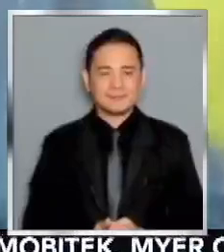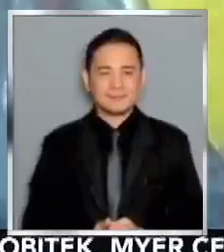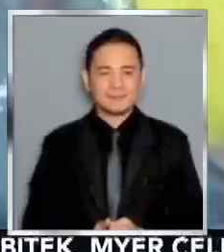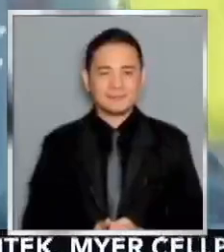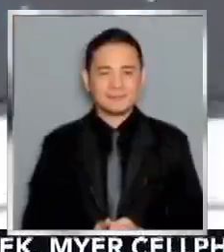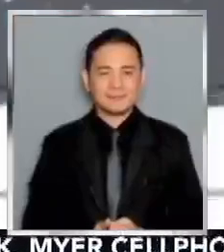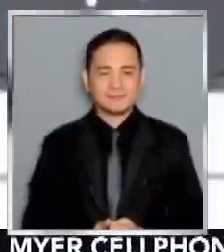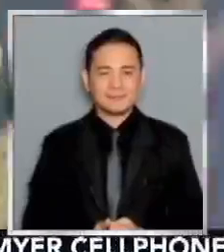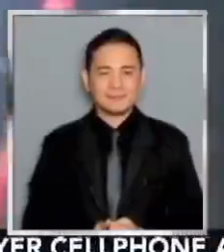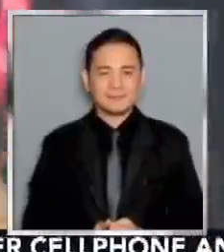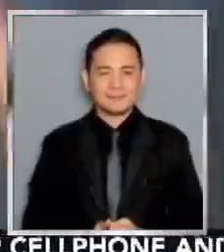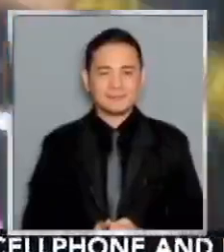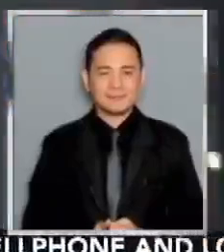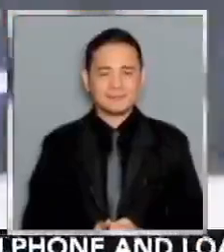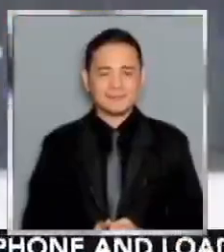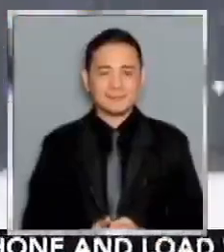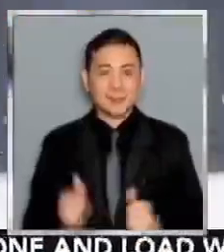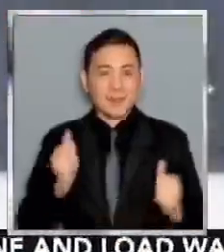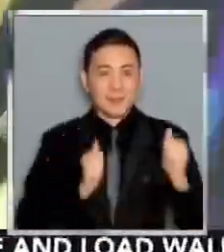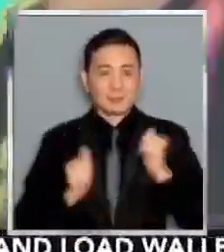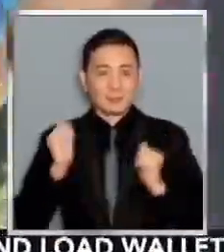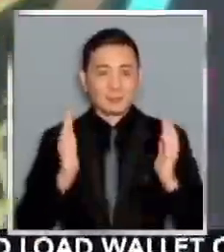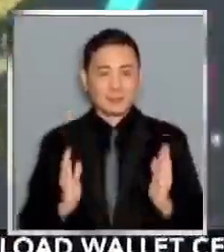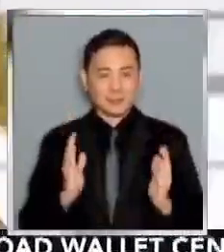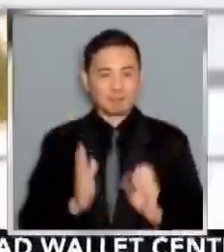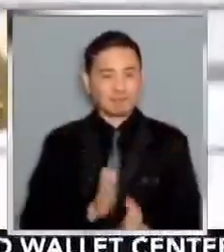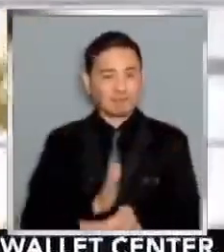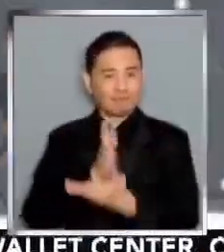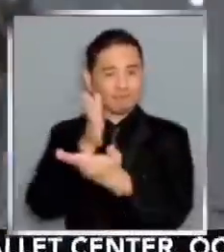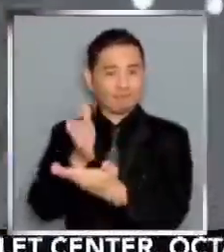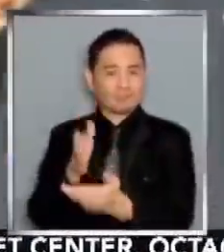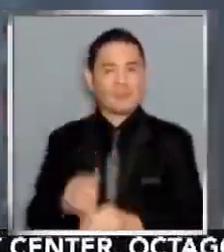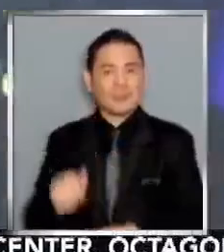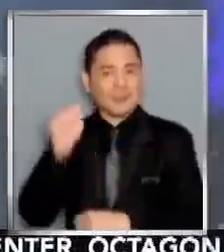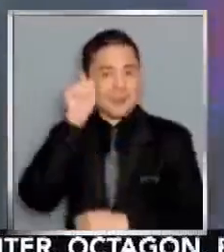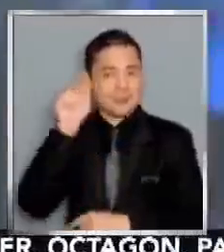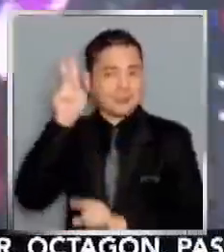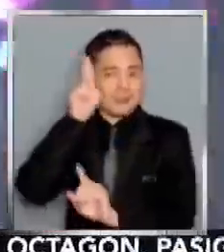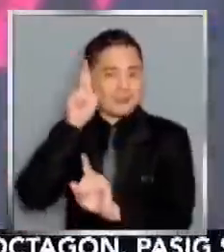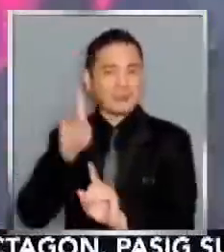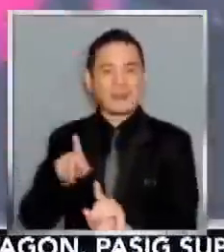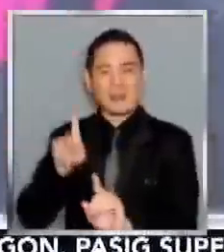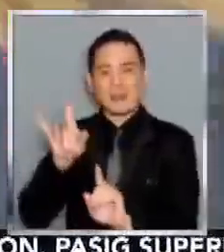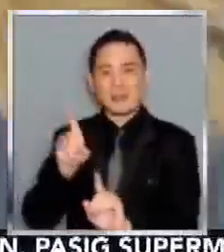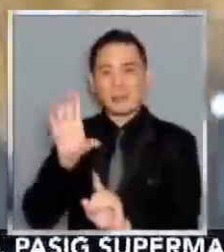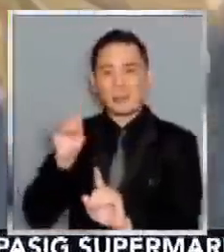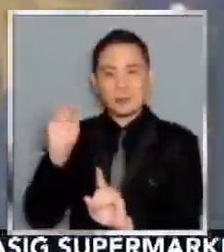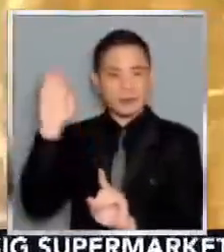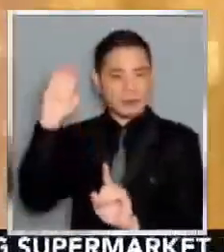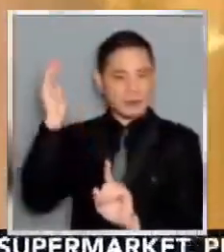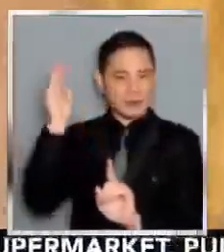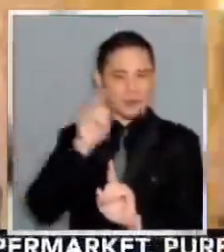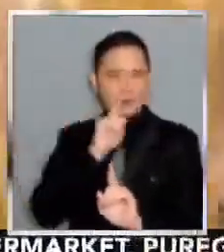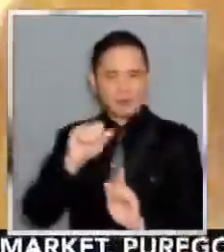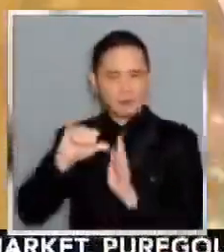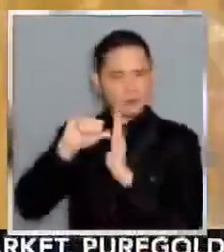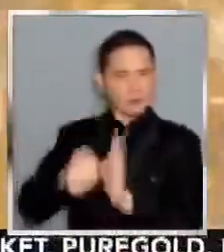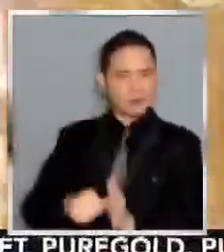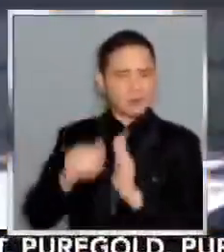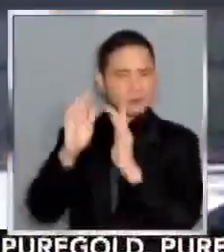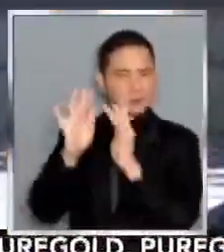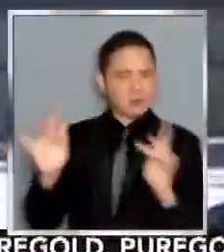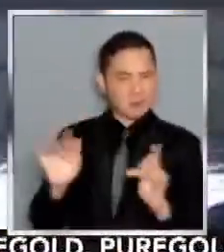Ilang kapuso celebrities ang nakisaya sa binibini ng Kalibo Ati-Atihan 2023 pageant na isa sa highlights ng Ati-Atihan Festival sa